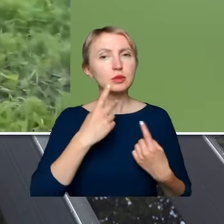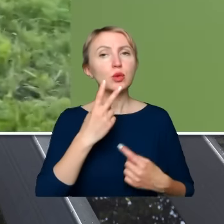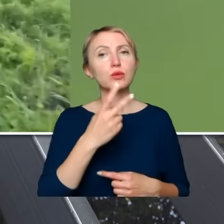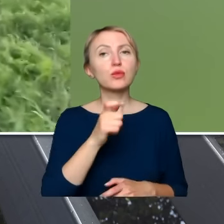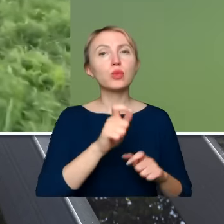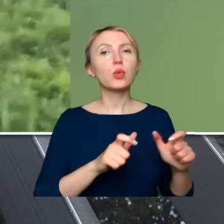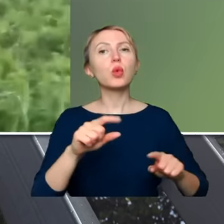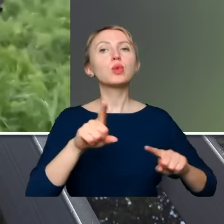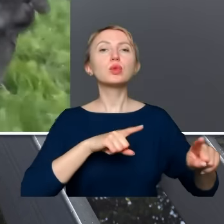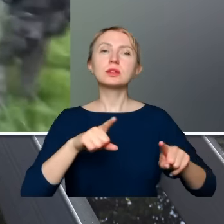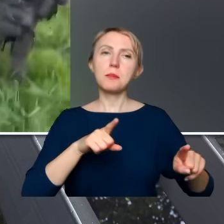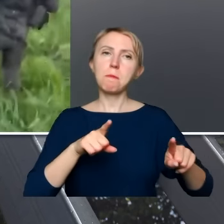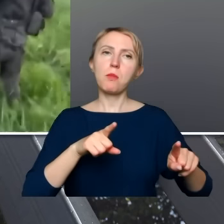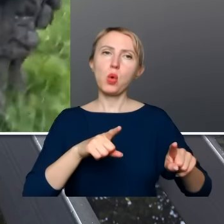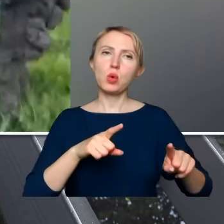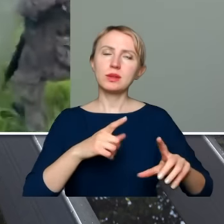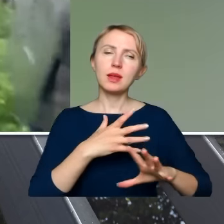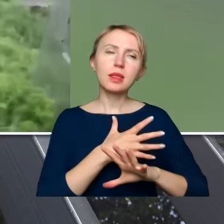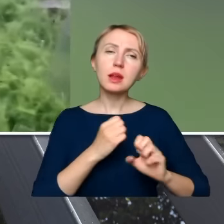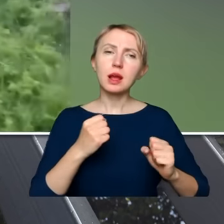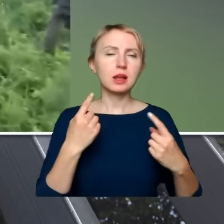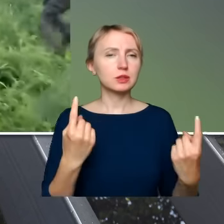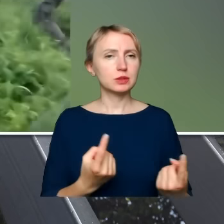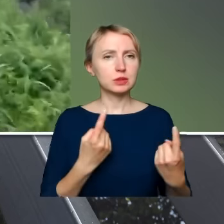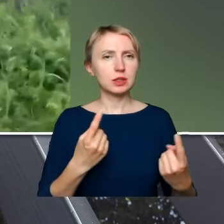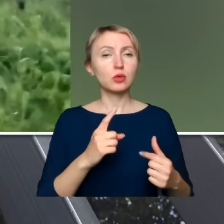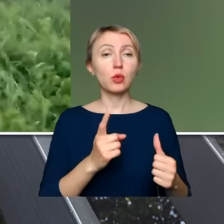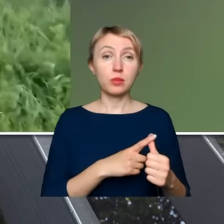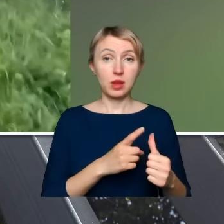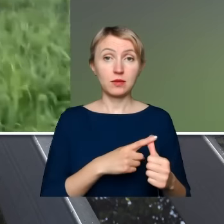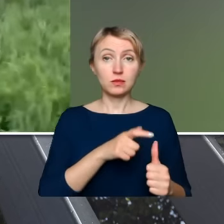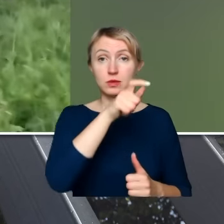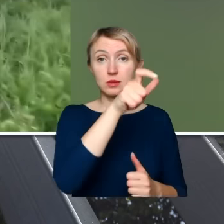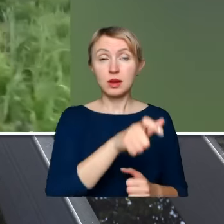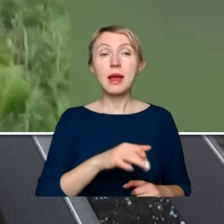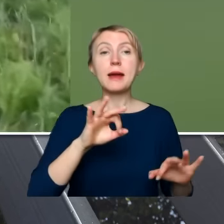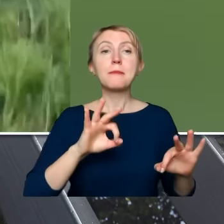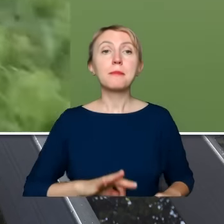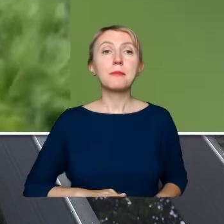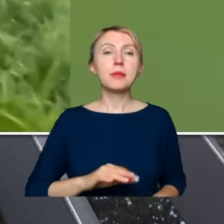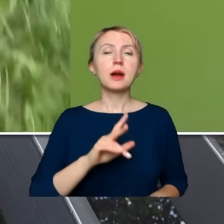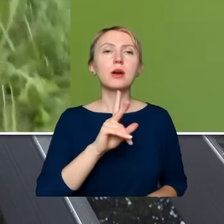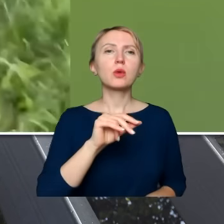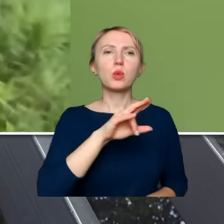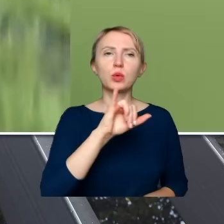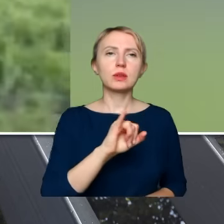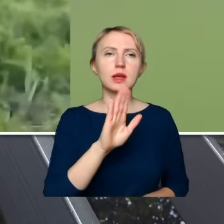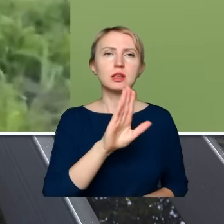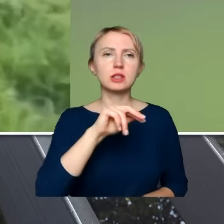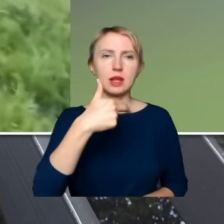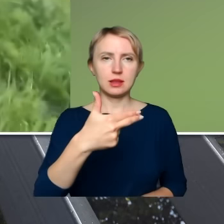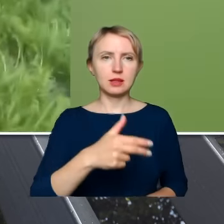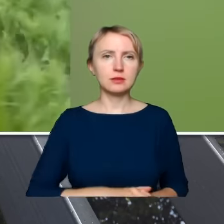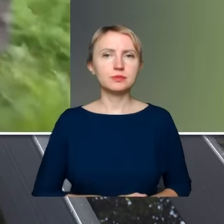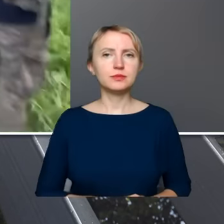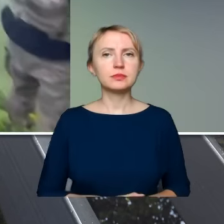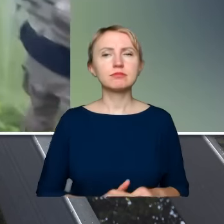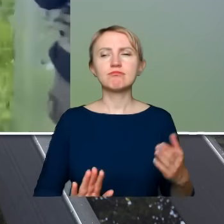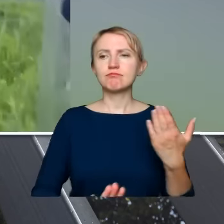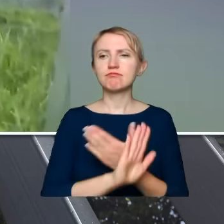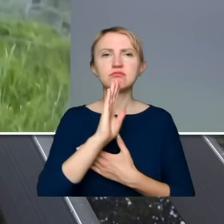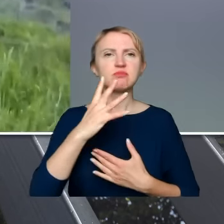symbolem tego tragicznego zdarzenia. Pierwsza postać to pani Kurdej-Szatan, która publicznie